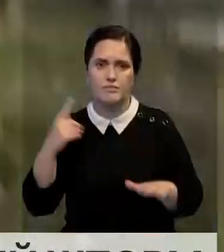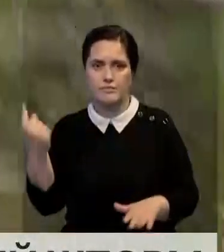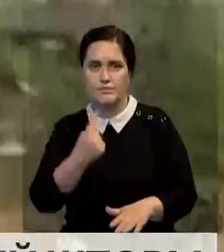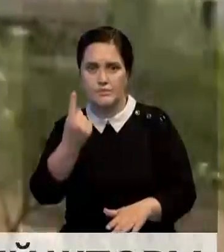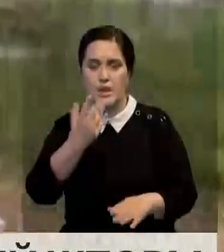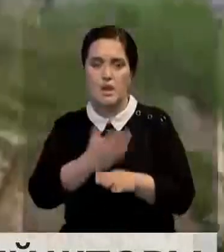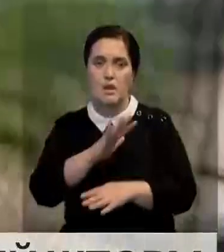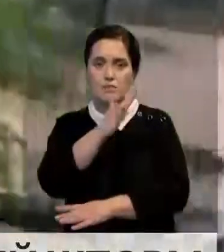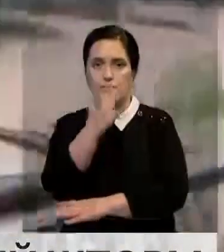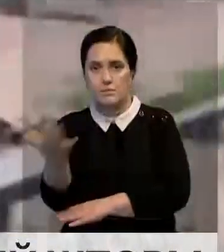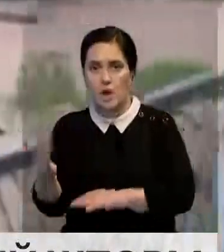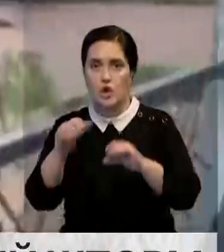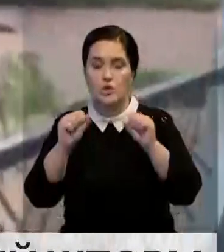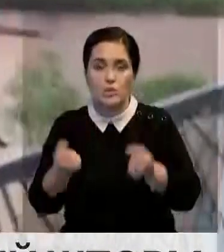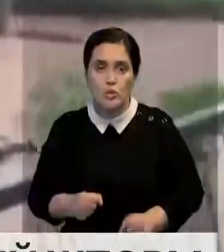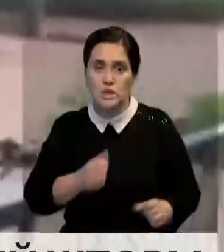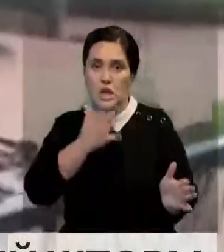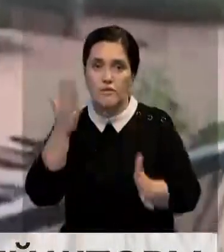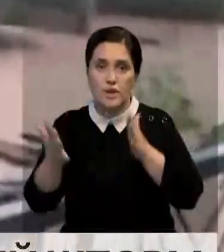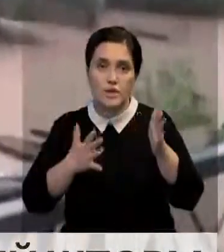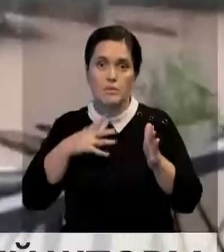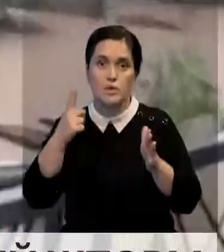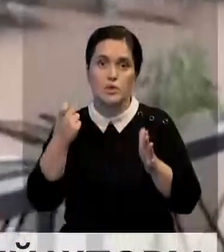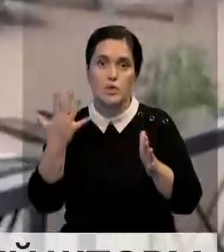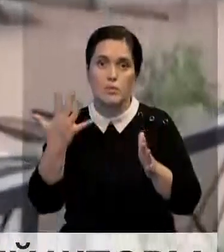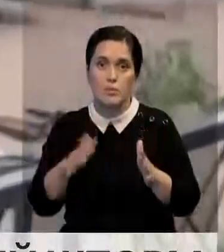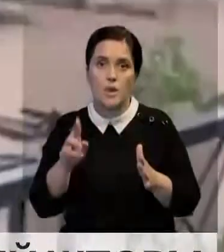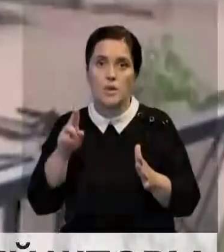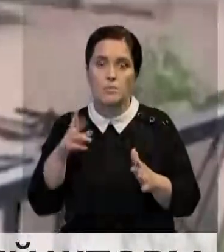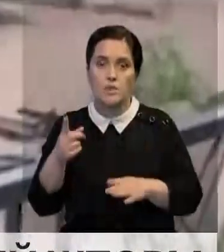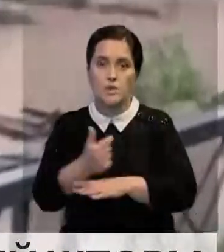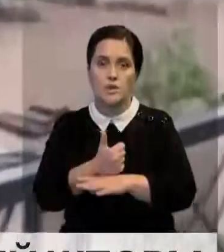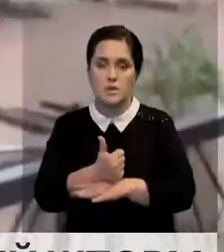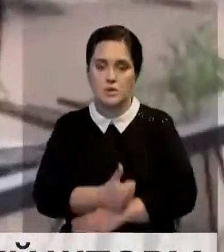деревья. Скорость ветра, по данным синоптиков, достигала 150 метров в час.